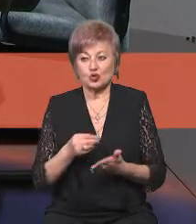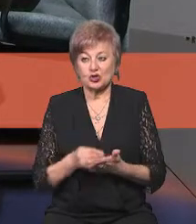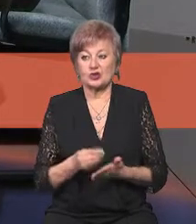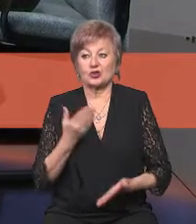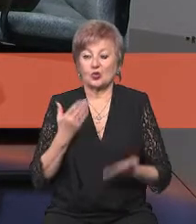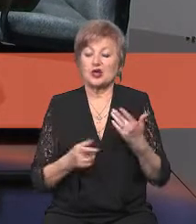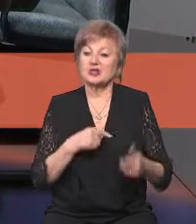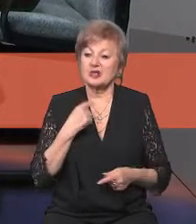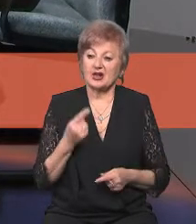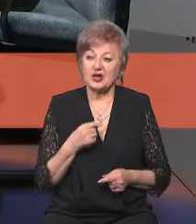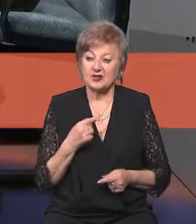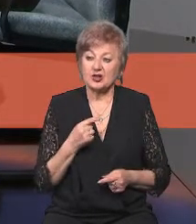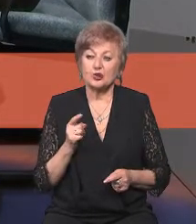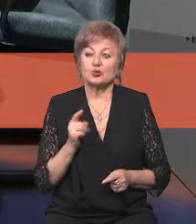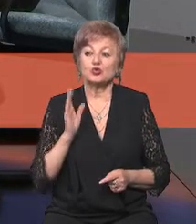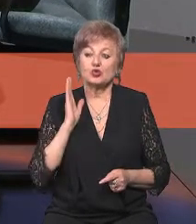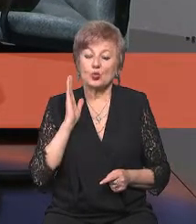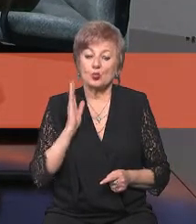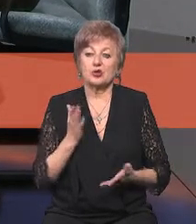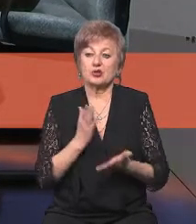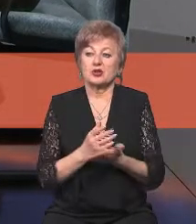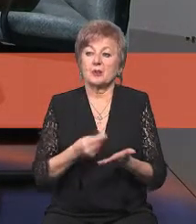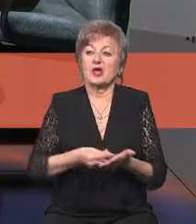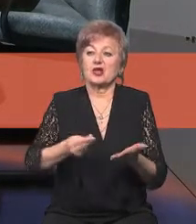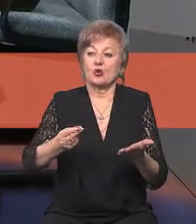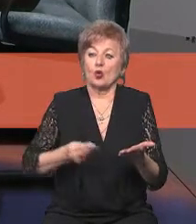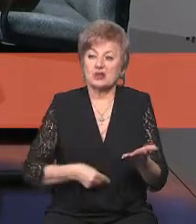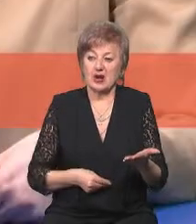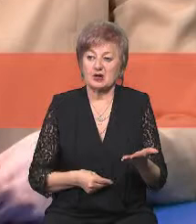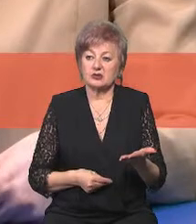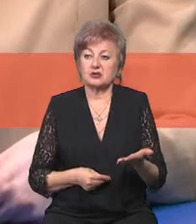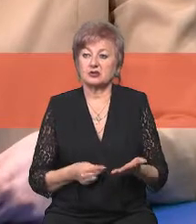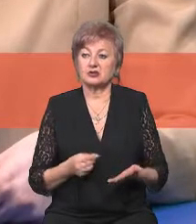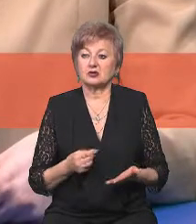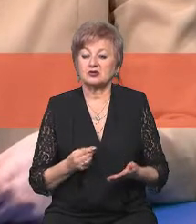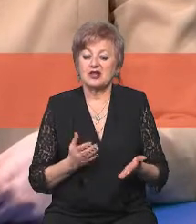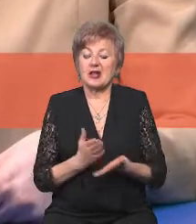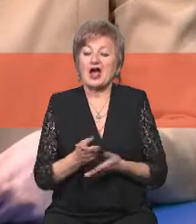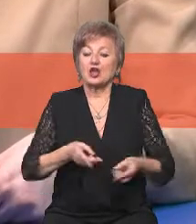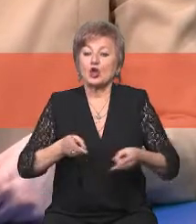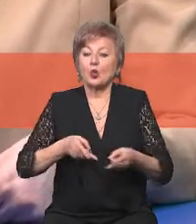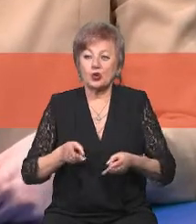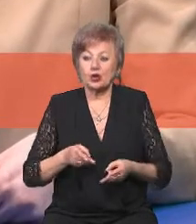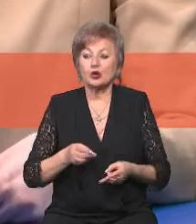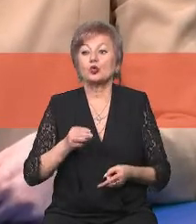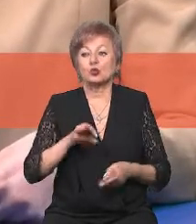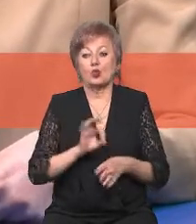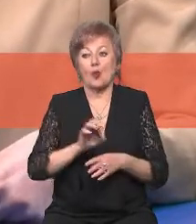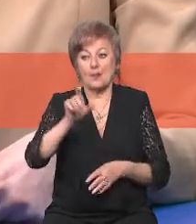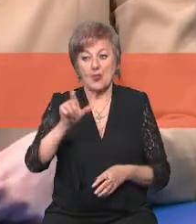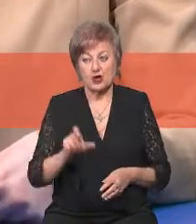про клініку, яка буде мати контракт з НСЗУ на хірургію, то